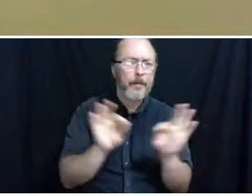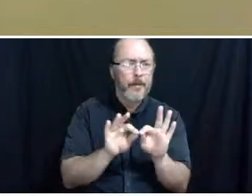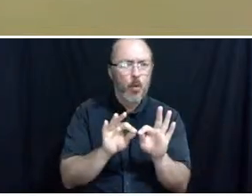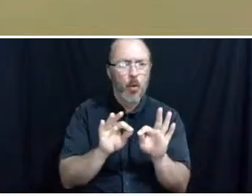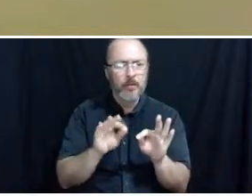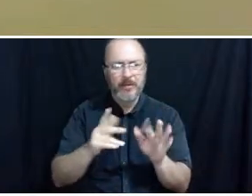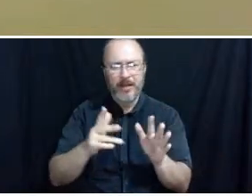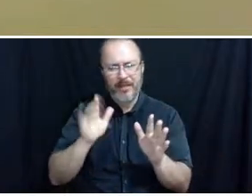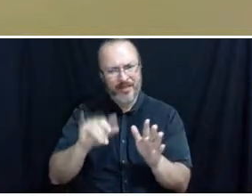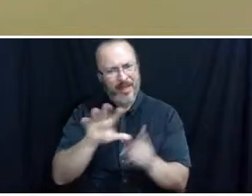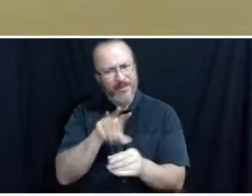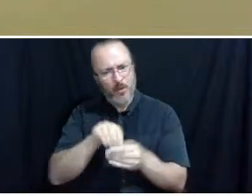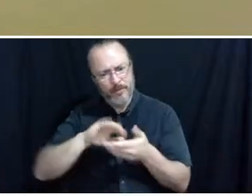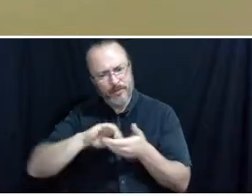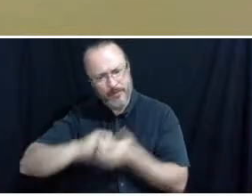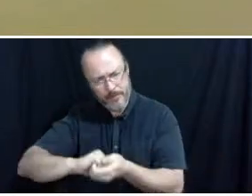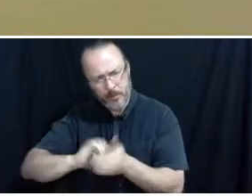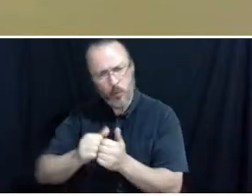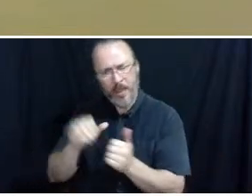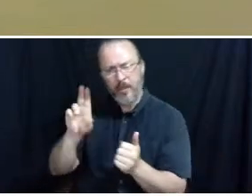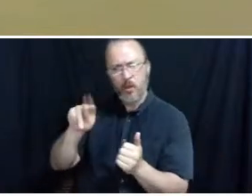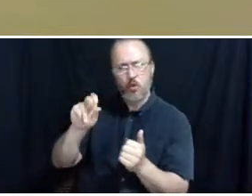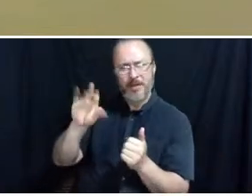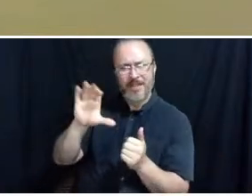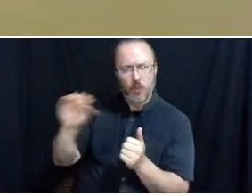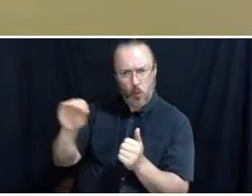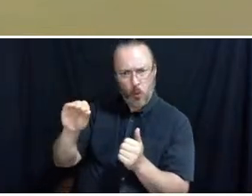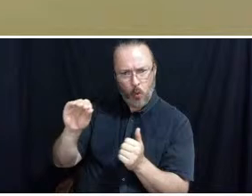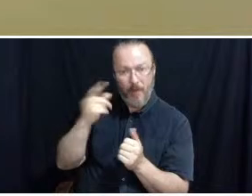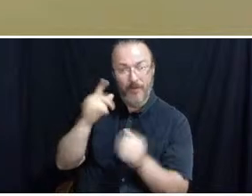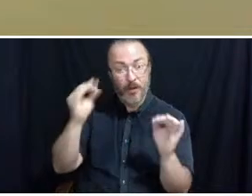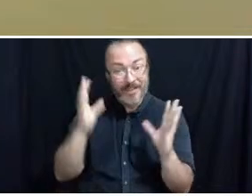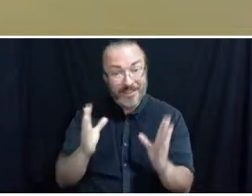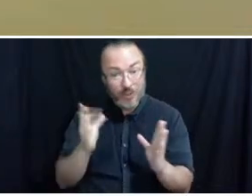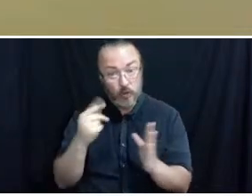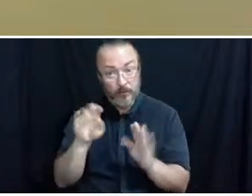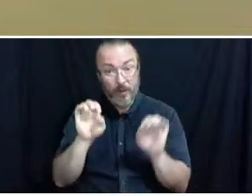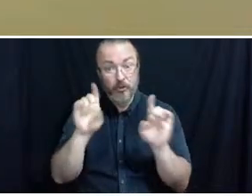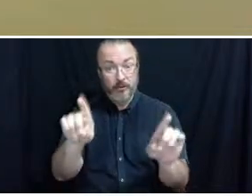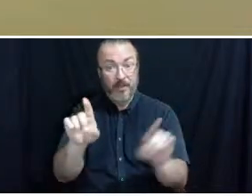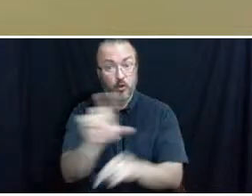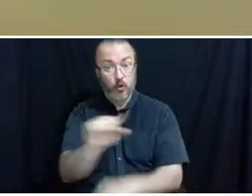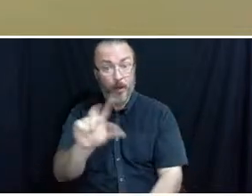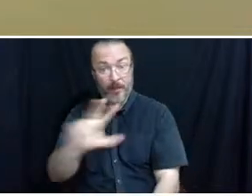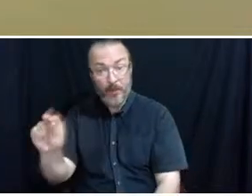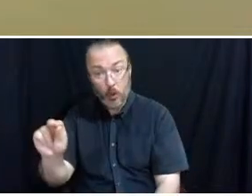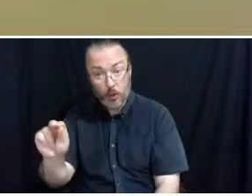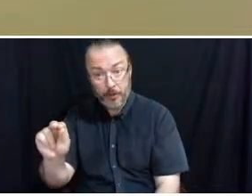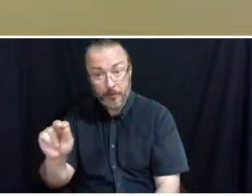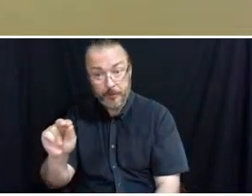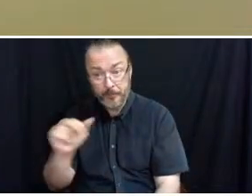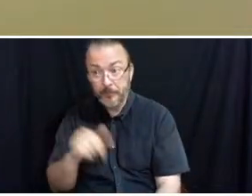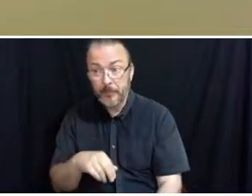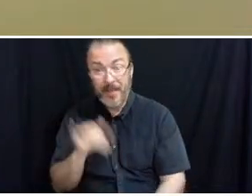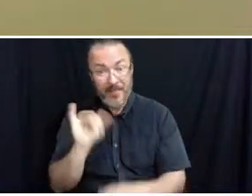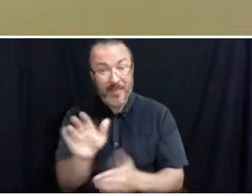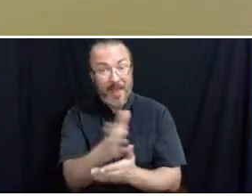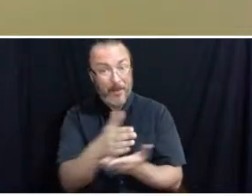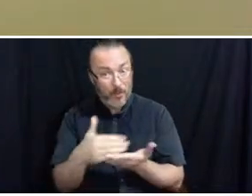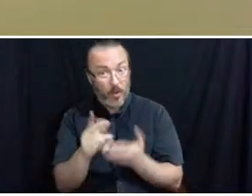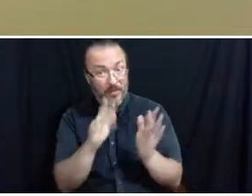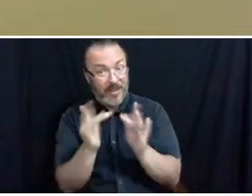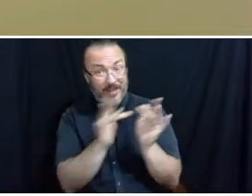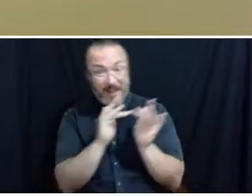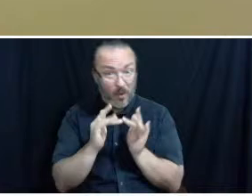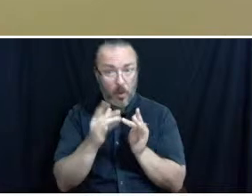constante avec l'UNESCO et l'équipe spéciale internationale sur les enseignants. Pour Éducation 2030, comme élément de ce réseau important, nous avons prôné la